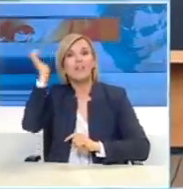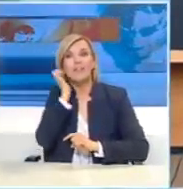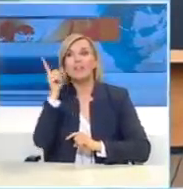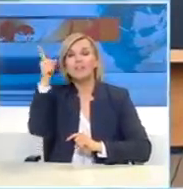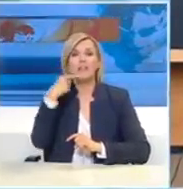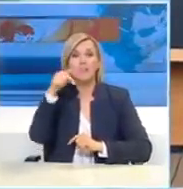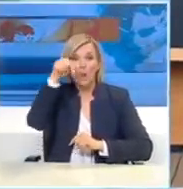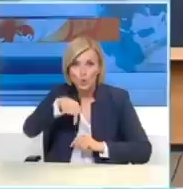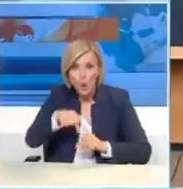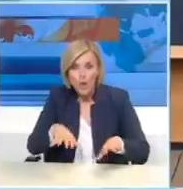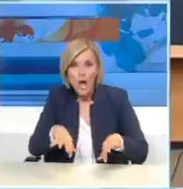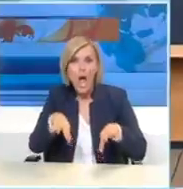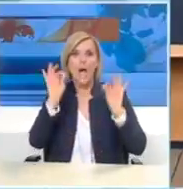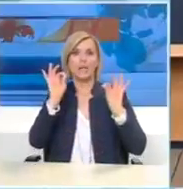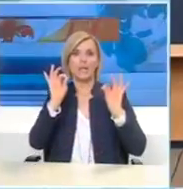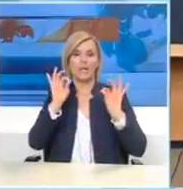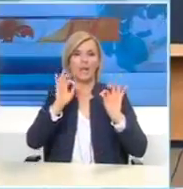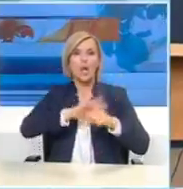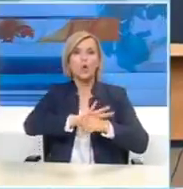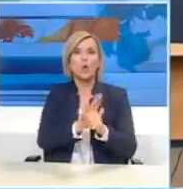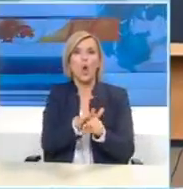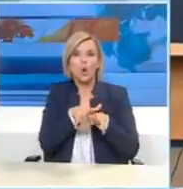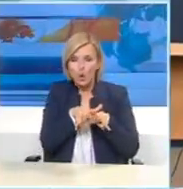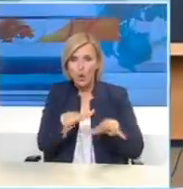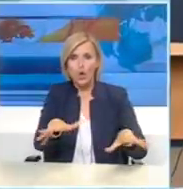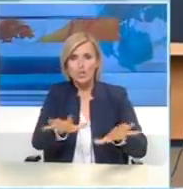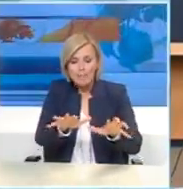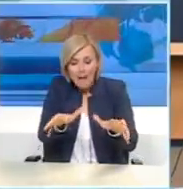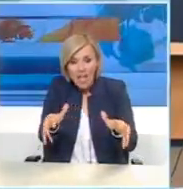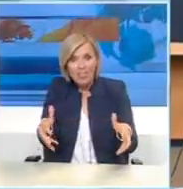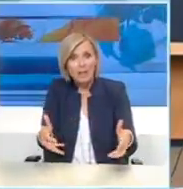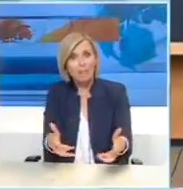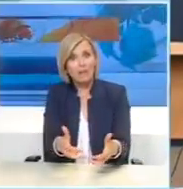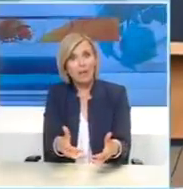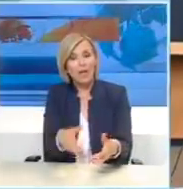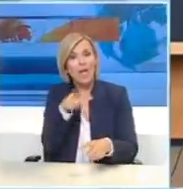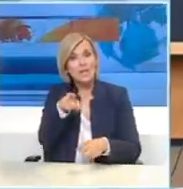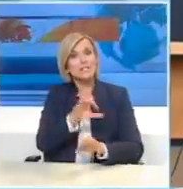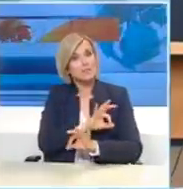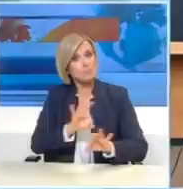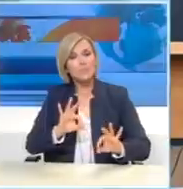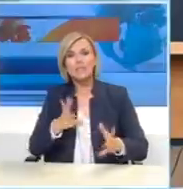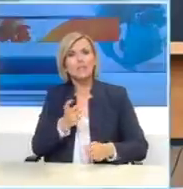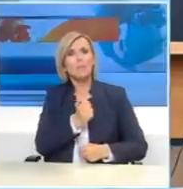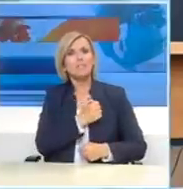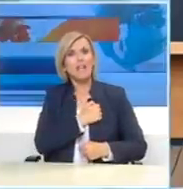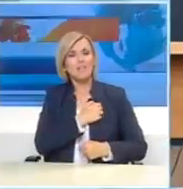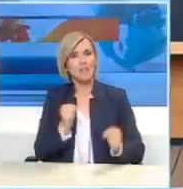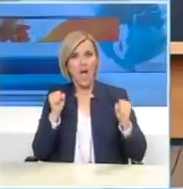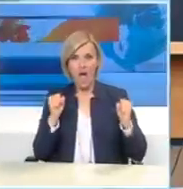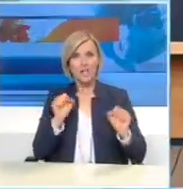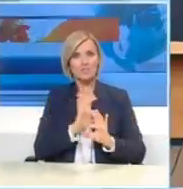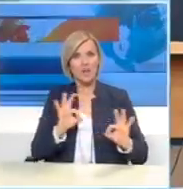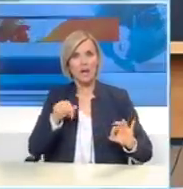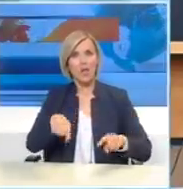πανδημίας. Υπάρχουν αδιάσυστα επιστημονικά στοιχεία τα οποία τεκμηριώνουν ότι είναι ασφαλές να ξεκινήσει άμεσα η σταδιακή άρση του lockdown